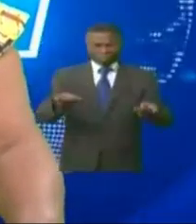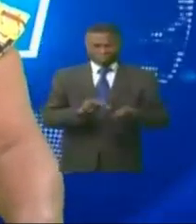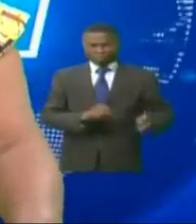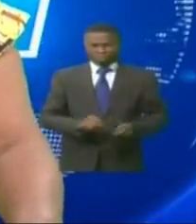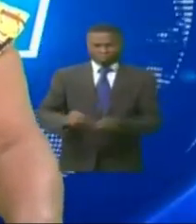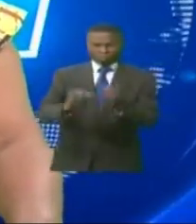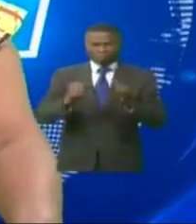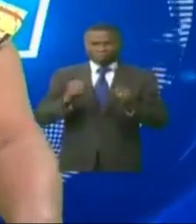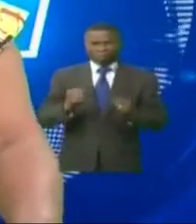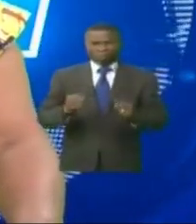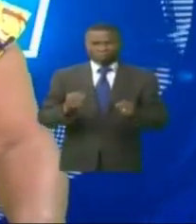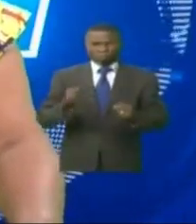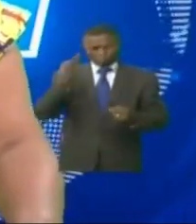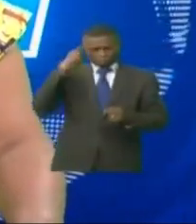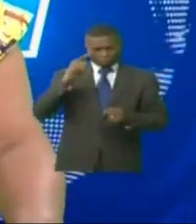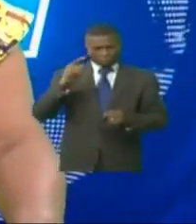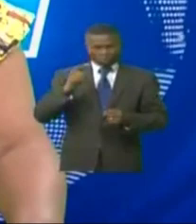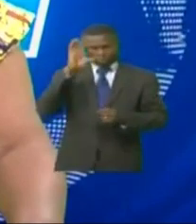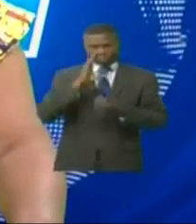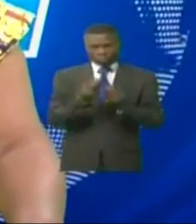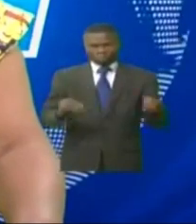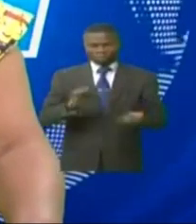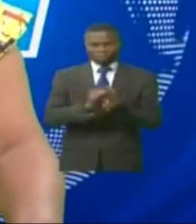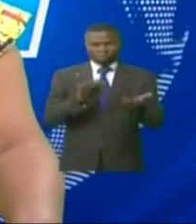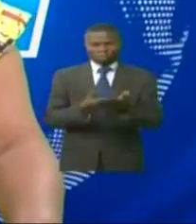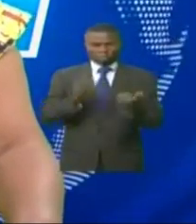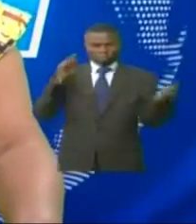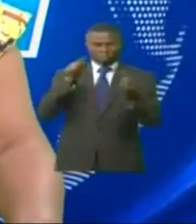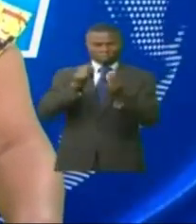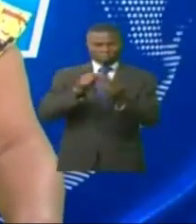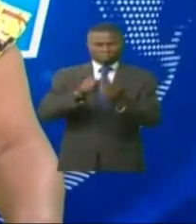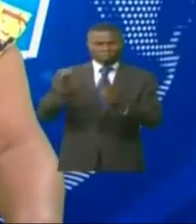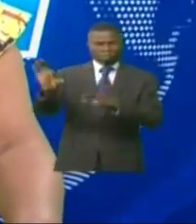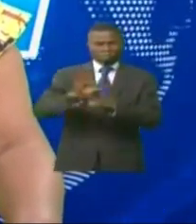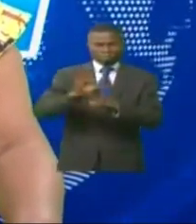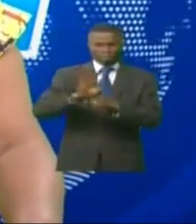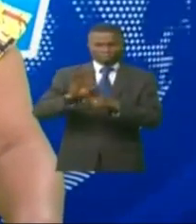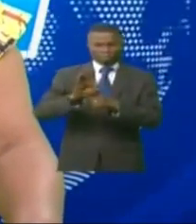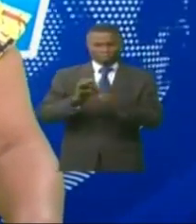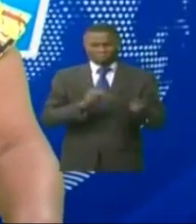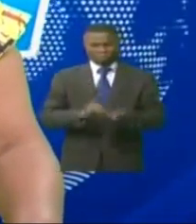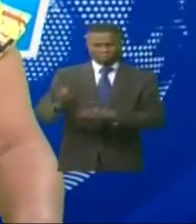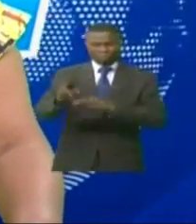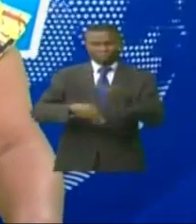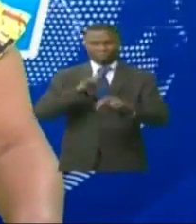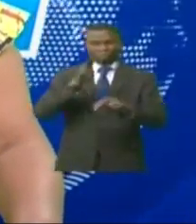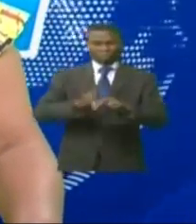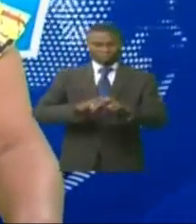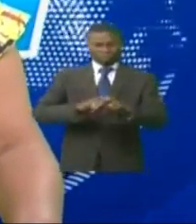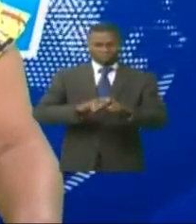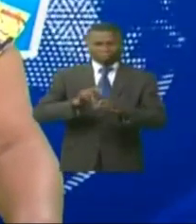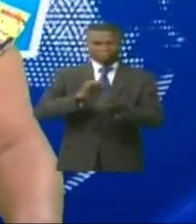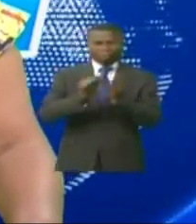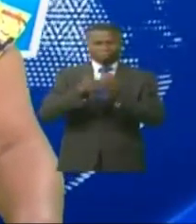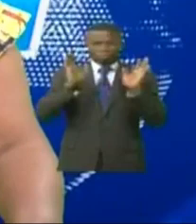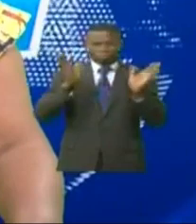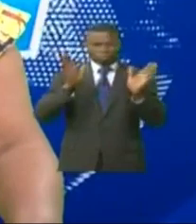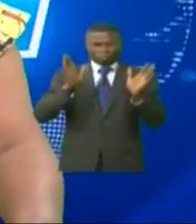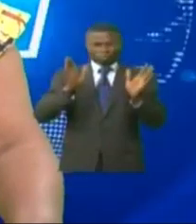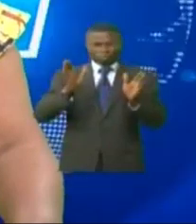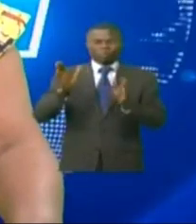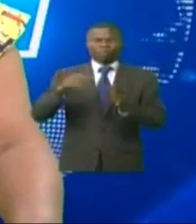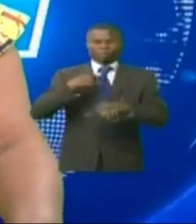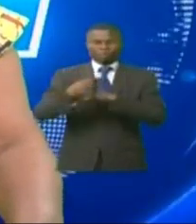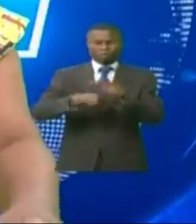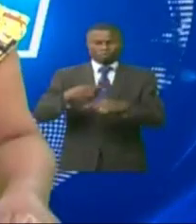stratégies efficaces pour y faire face. C'est l'objectif de l'atelier sur la stratégie nationale, les risques des catastrophes